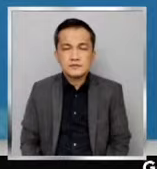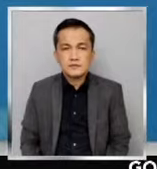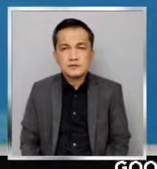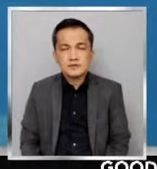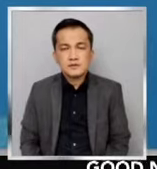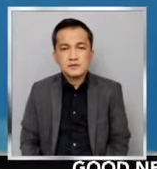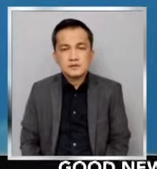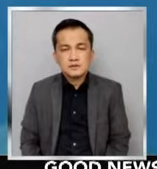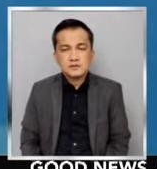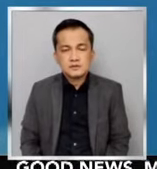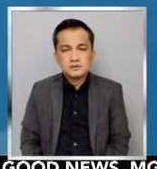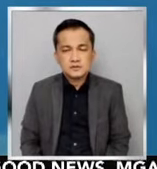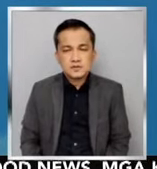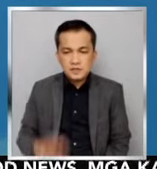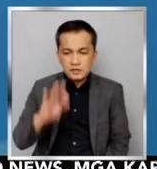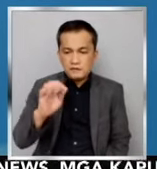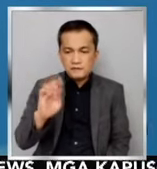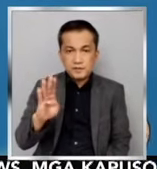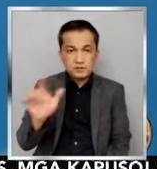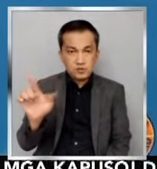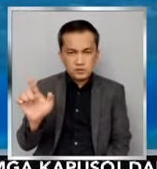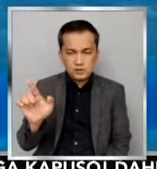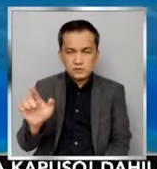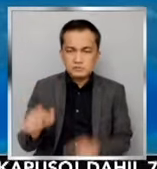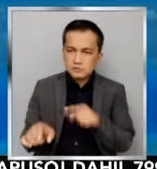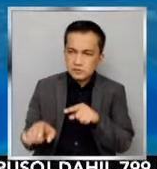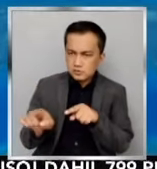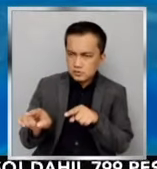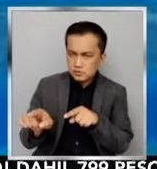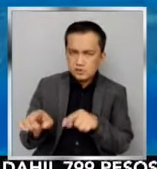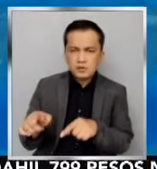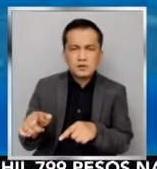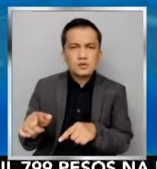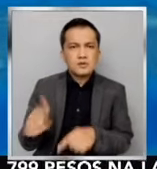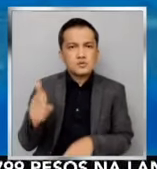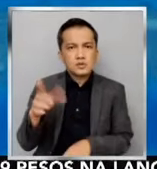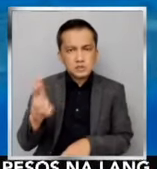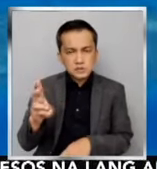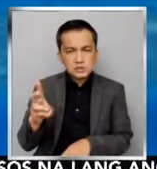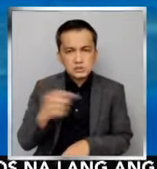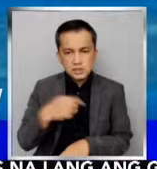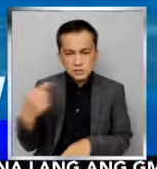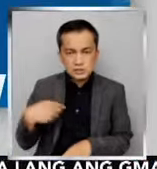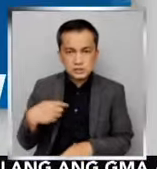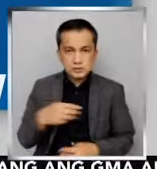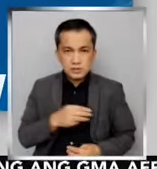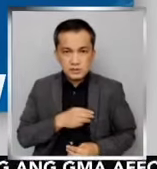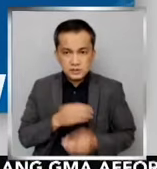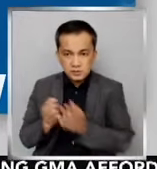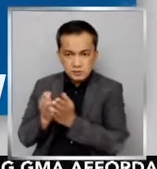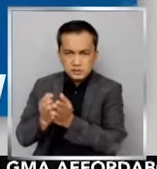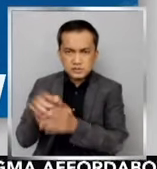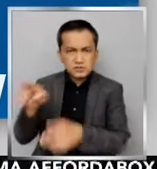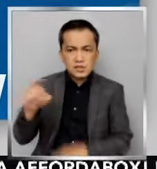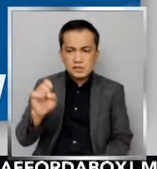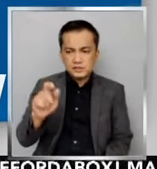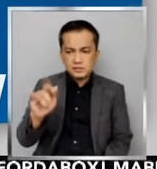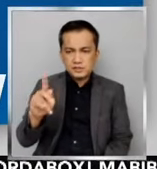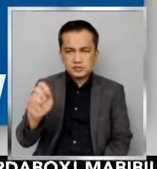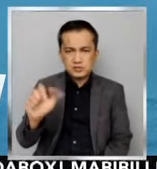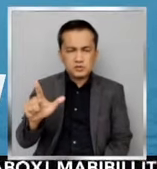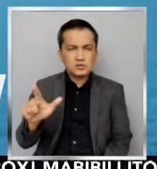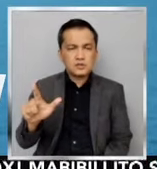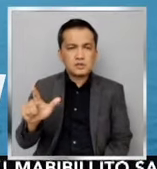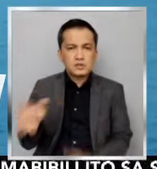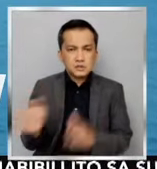February 21, nang mamataan ang 26 na Chinese militia vessel sa Sabina Shoal at 3 naman sa Ayungin